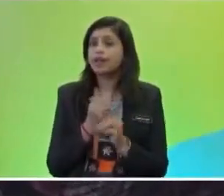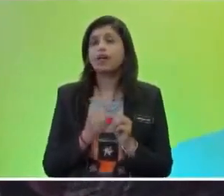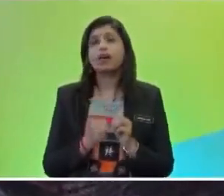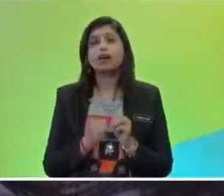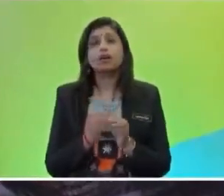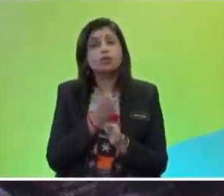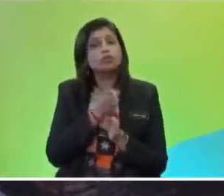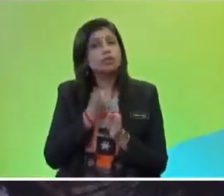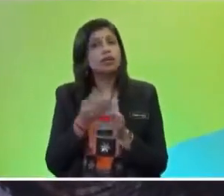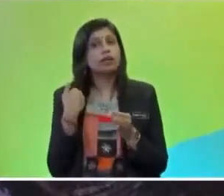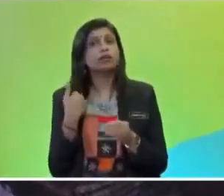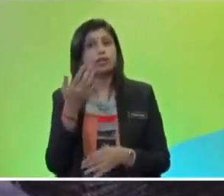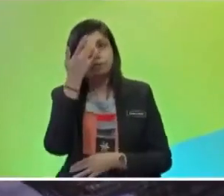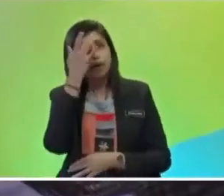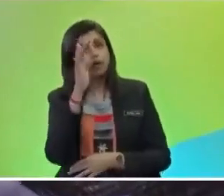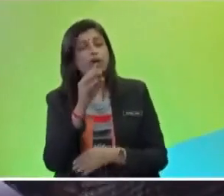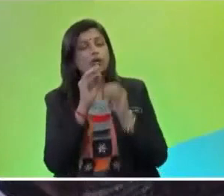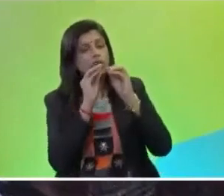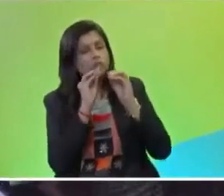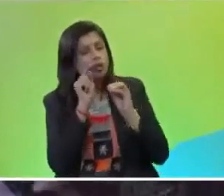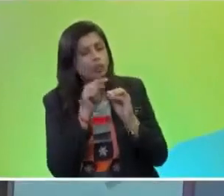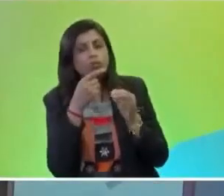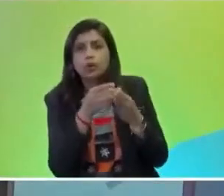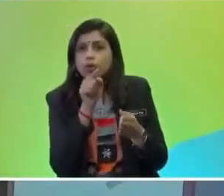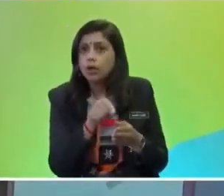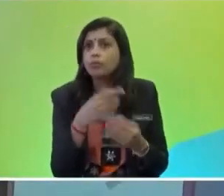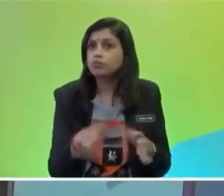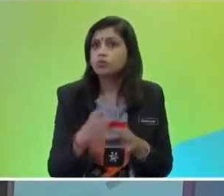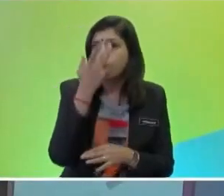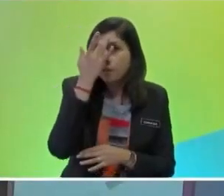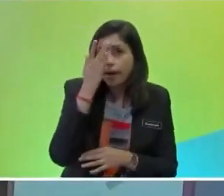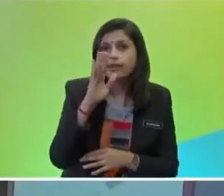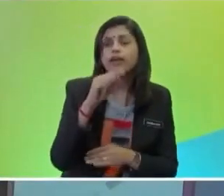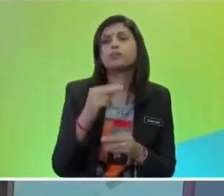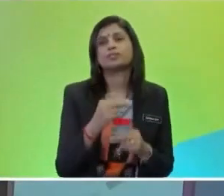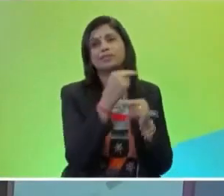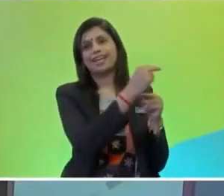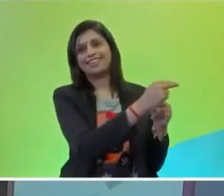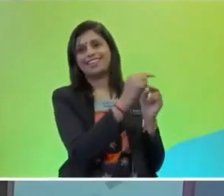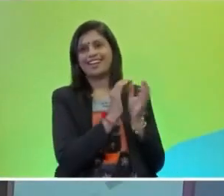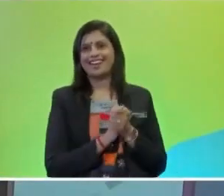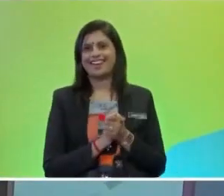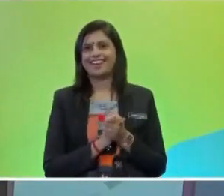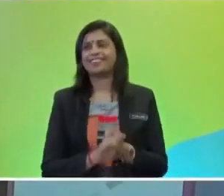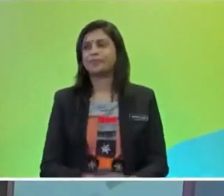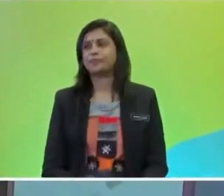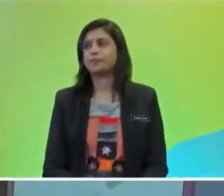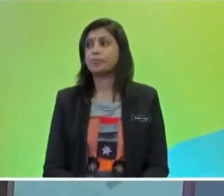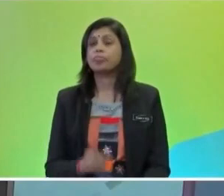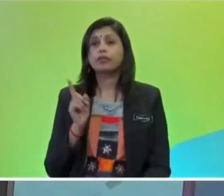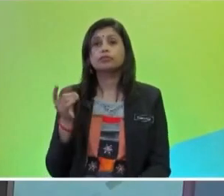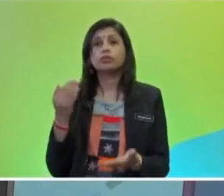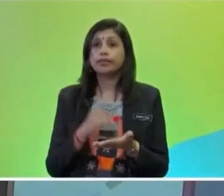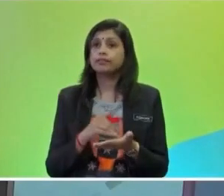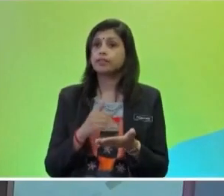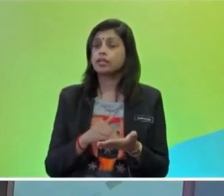dia mengajar. Yeah. So, dapat juga satu hadiah. Okey, dapat juga satu hadiah. Dan di sini ada satu lagi contoh. Okey, terima kasih